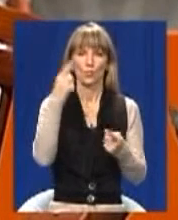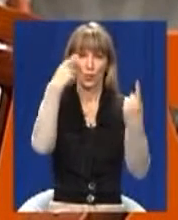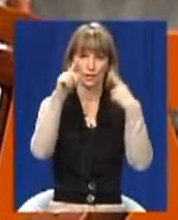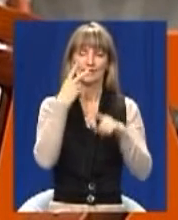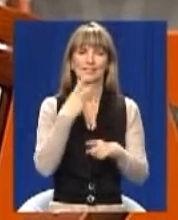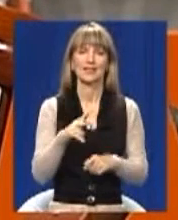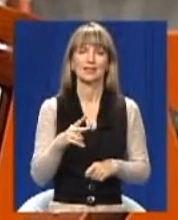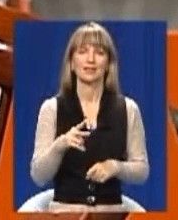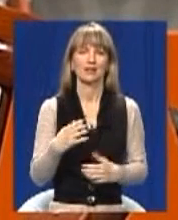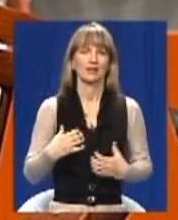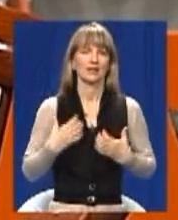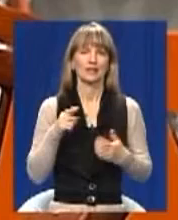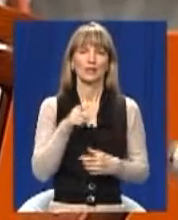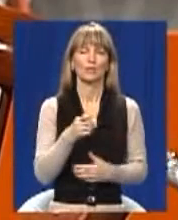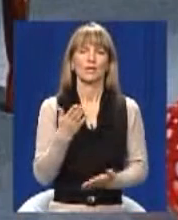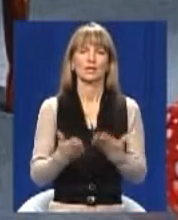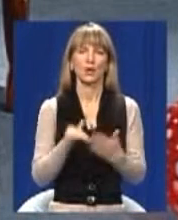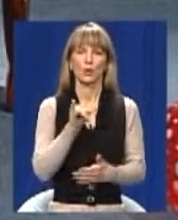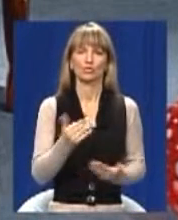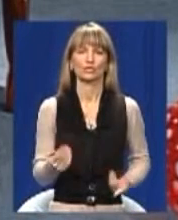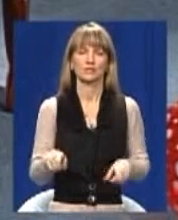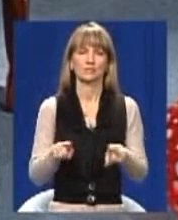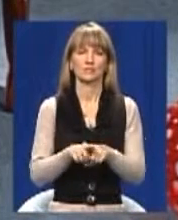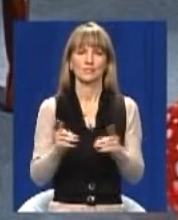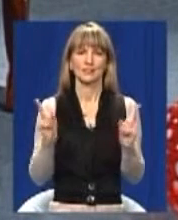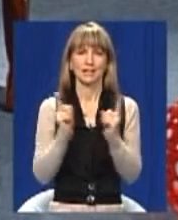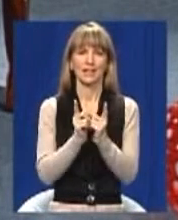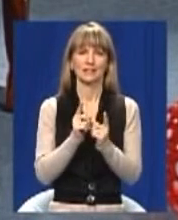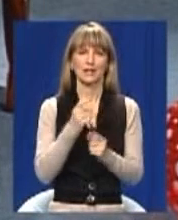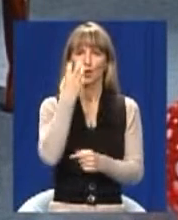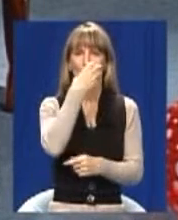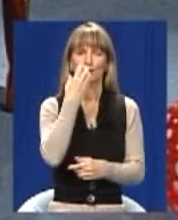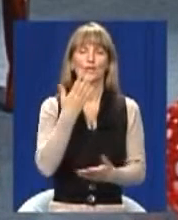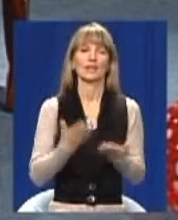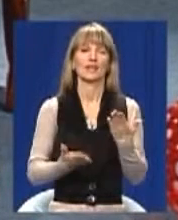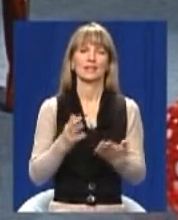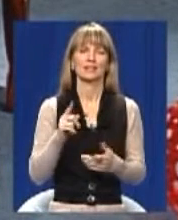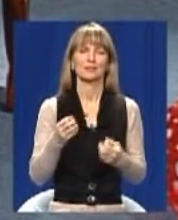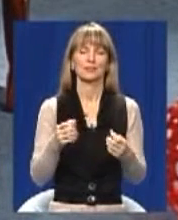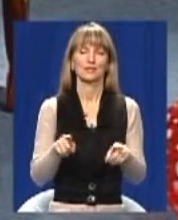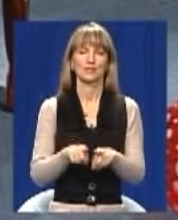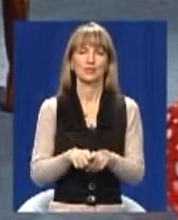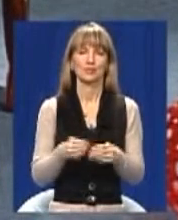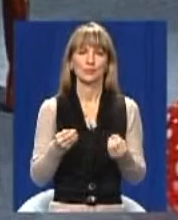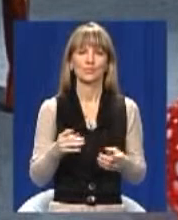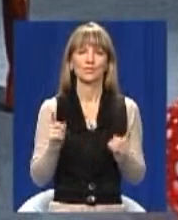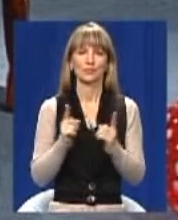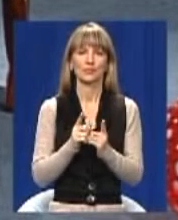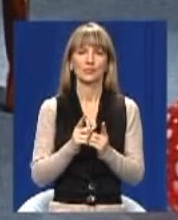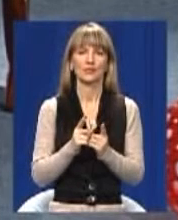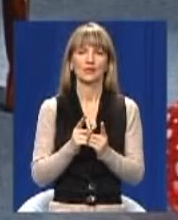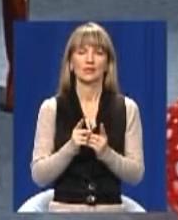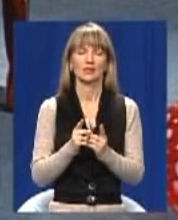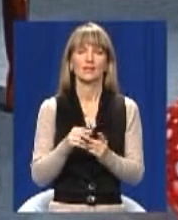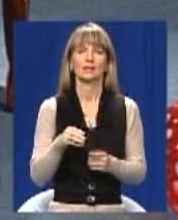бачила. І не лячно тобі, якщо у житті тобі трапився такий би клоун? Якщо би просто трапився, ні. Якщо би трапився і ще побіг